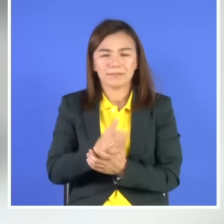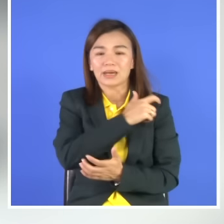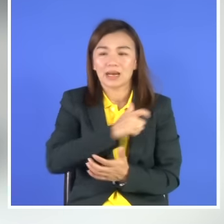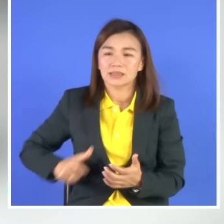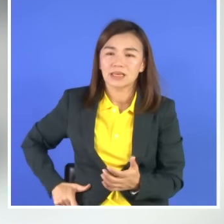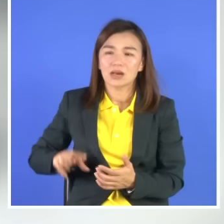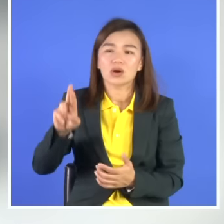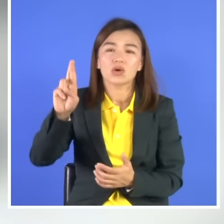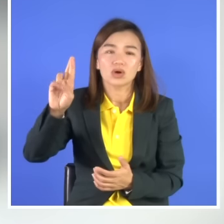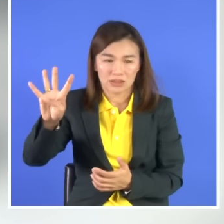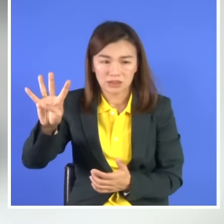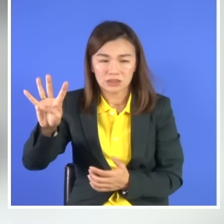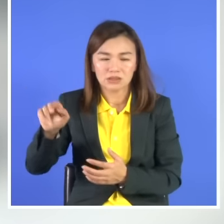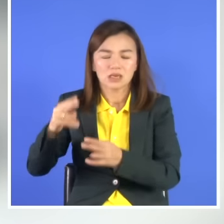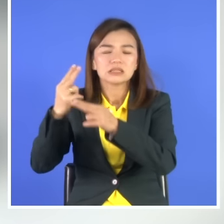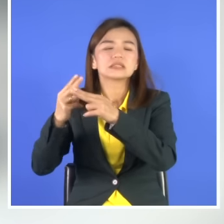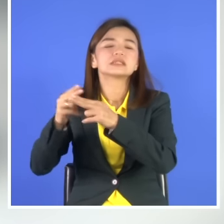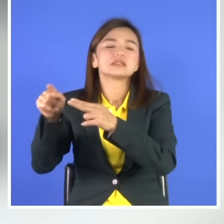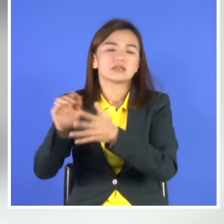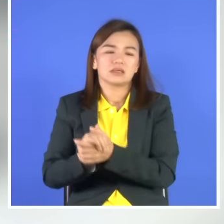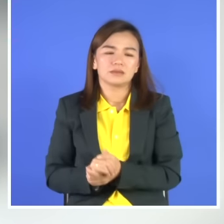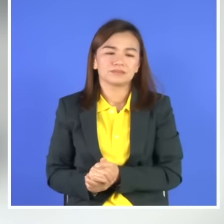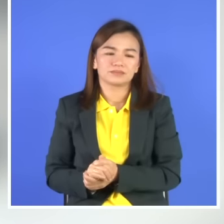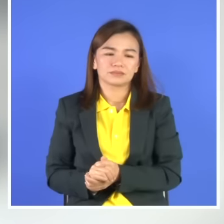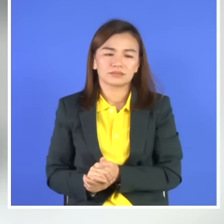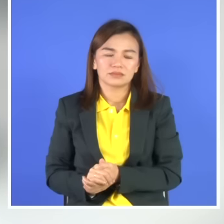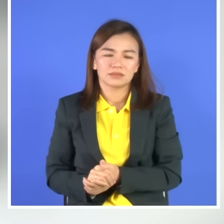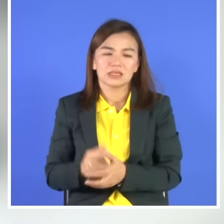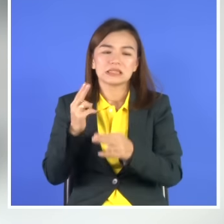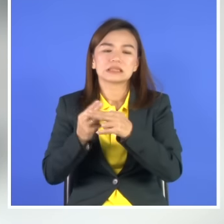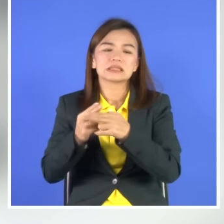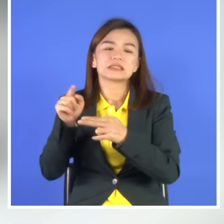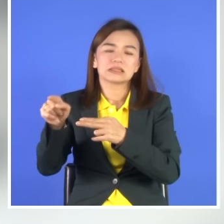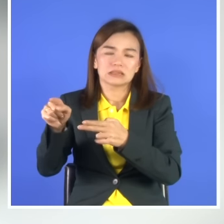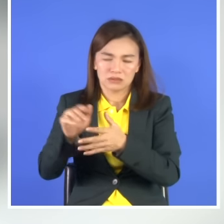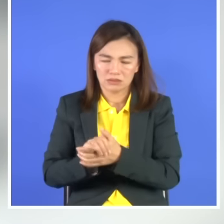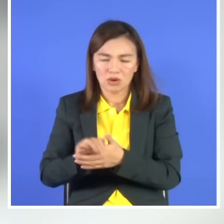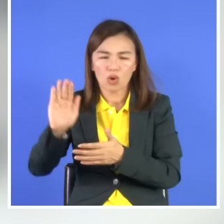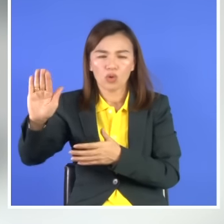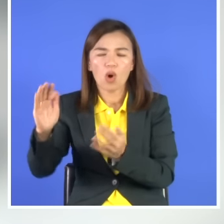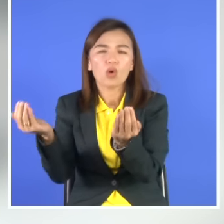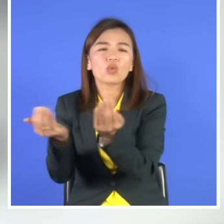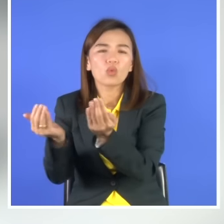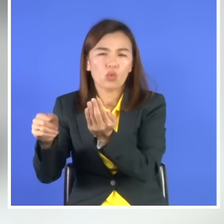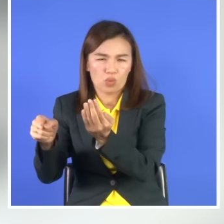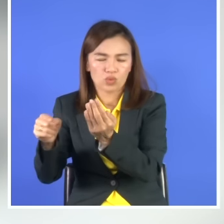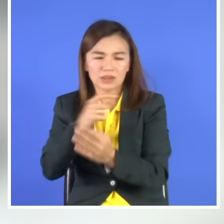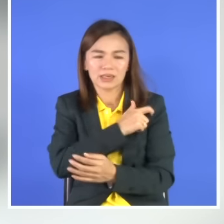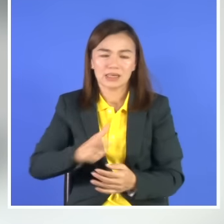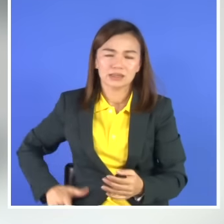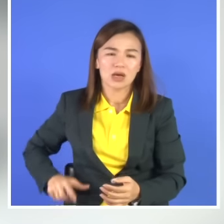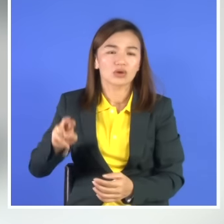ติ เป็นชื่อ มี ที่ยาวนาน สมมติอมรมาก เพื่อที่จะเป็น ล้ำลึกถึ